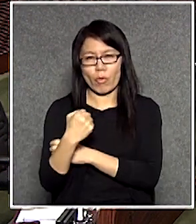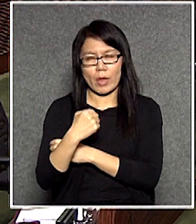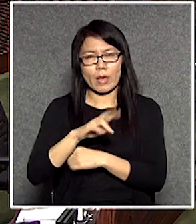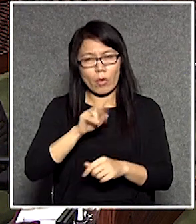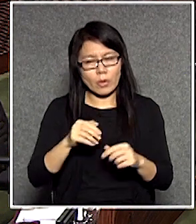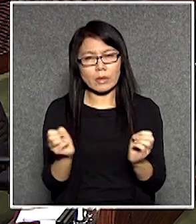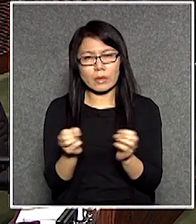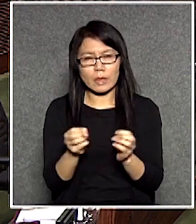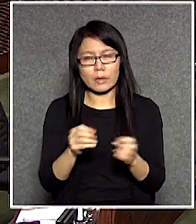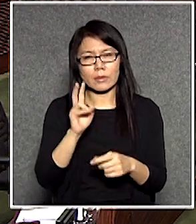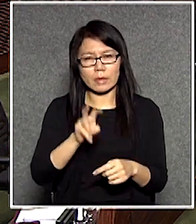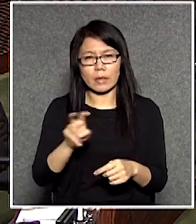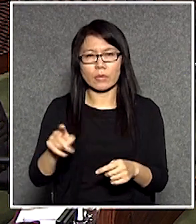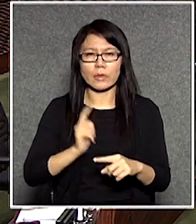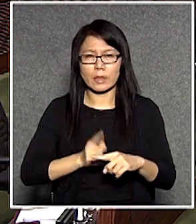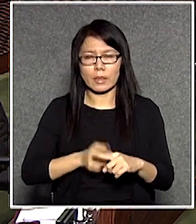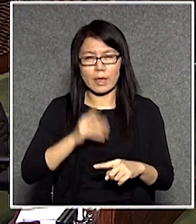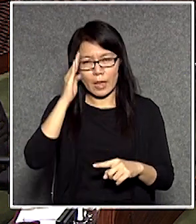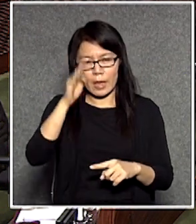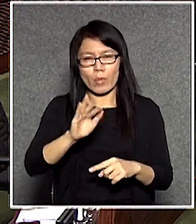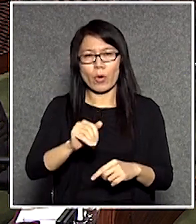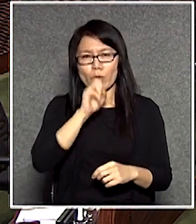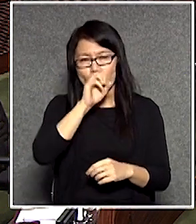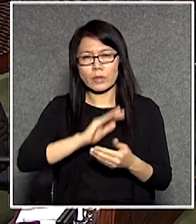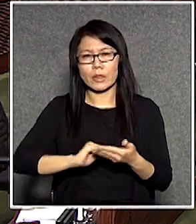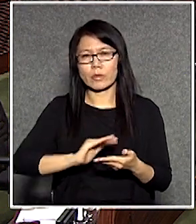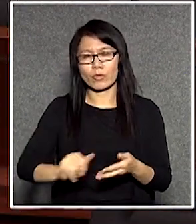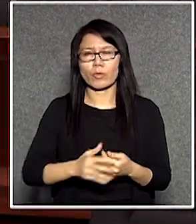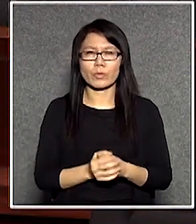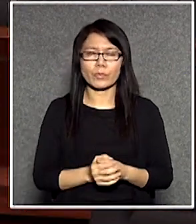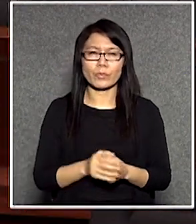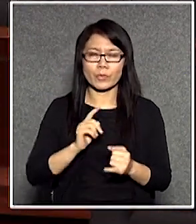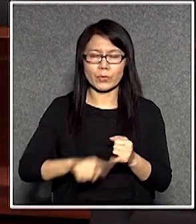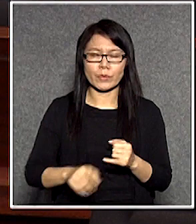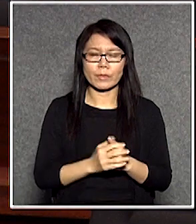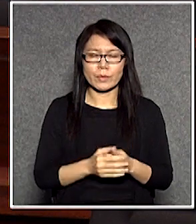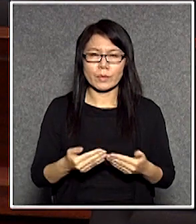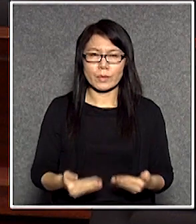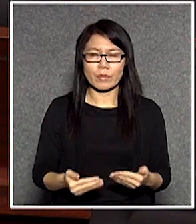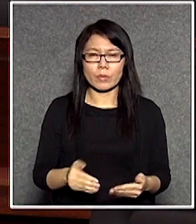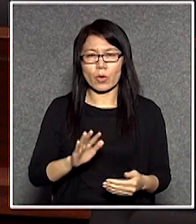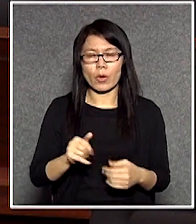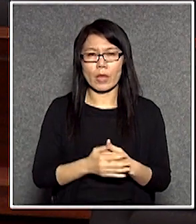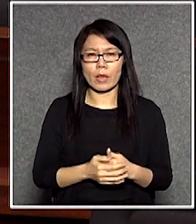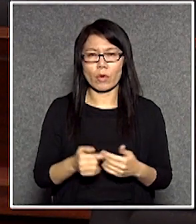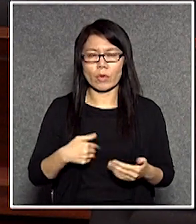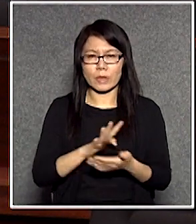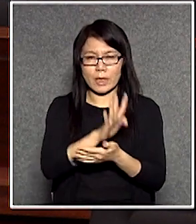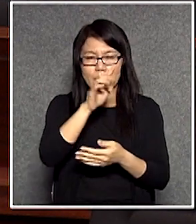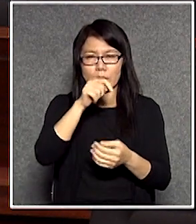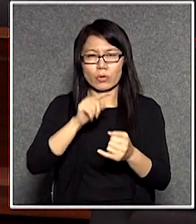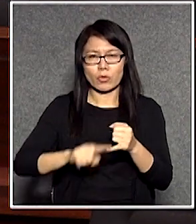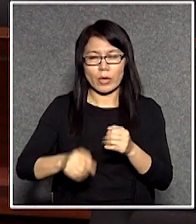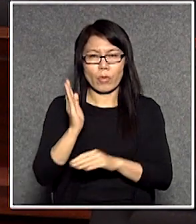辯論呢才看到我們真的希望呢是講清楚。最後，今次很可能是我這四年最後在這裡